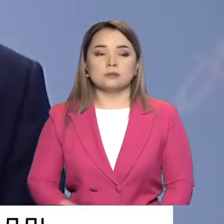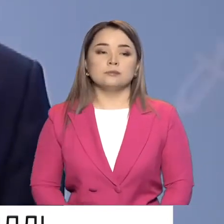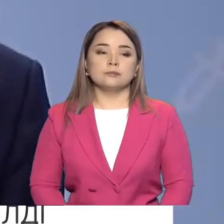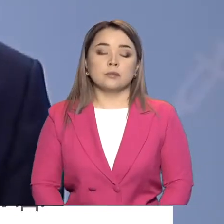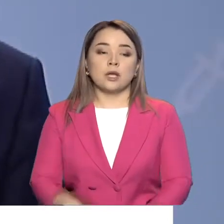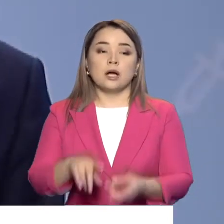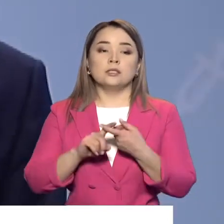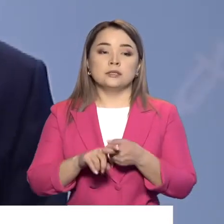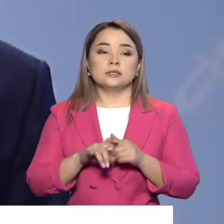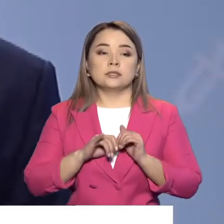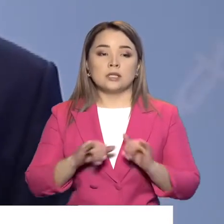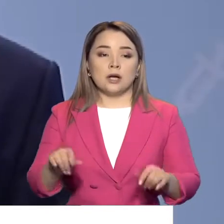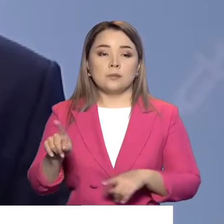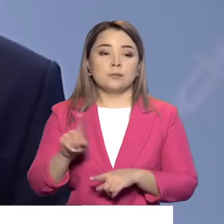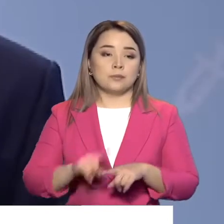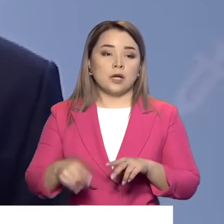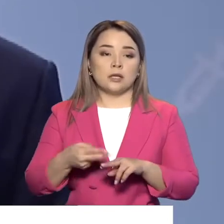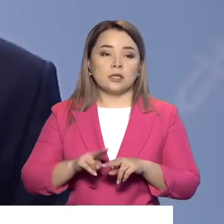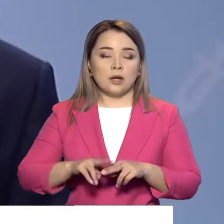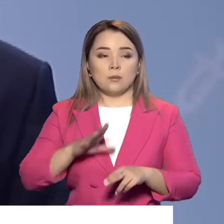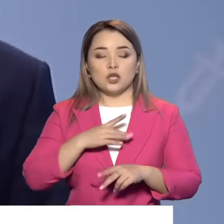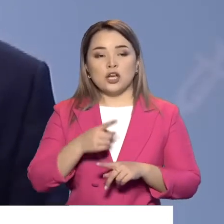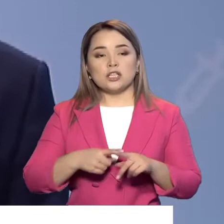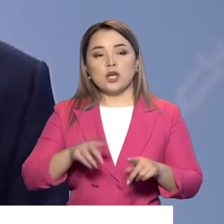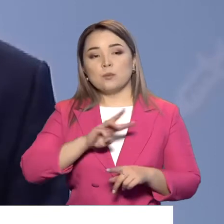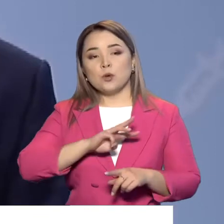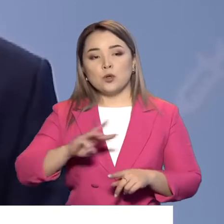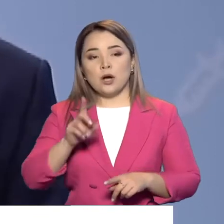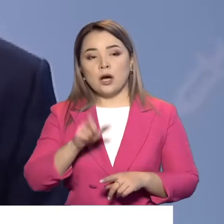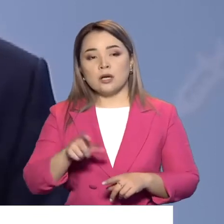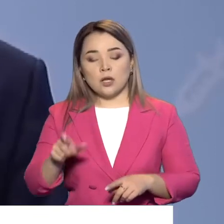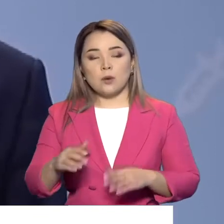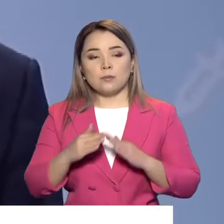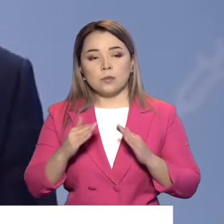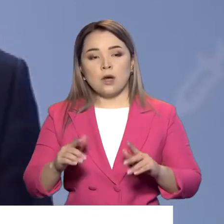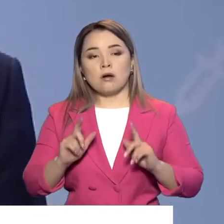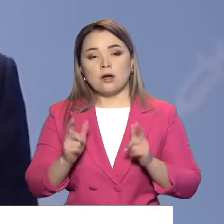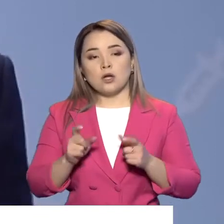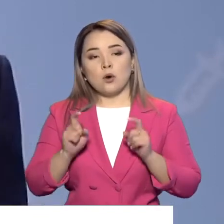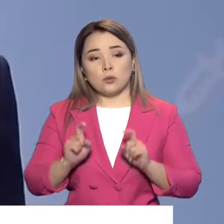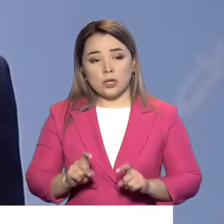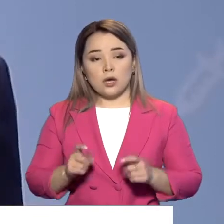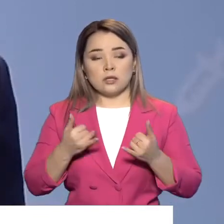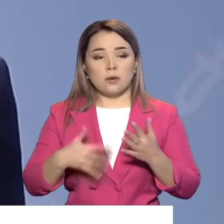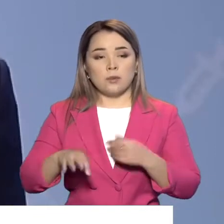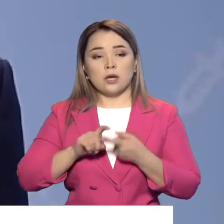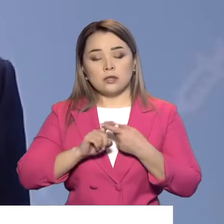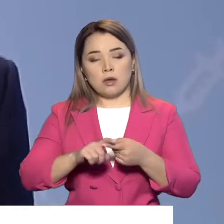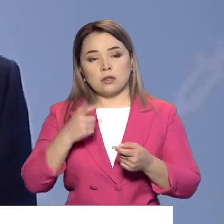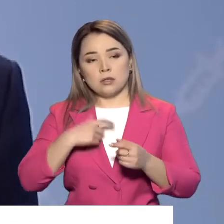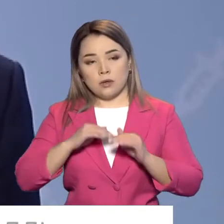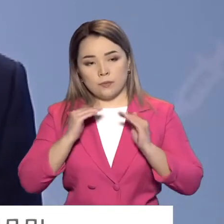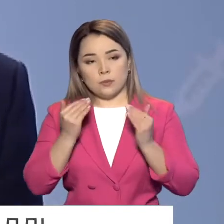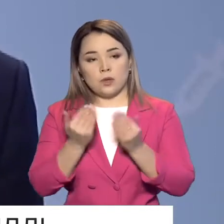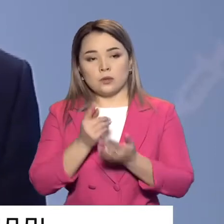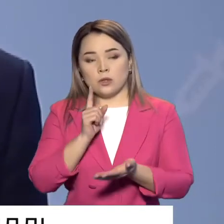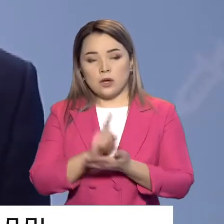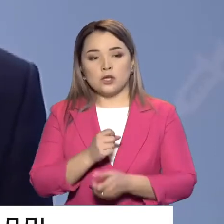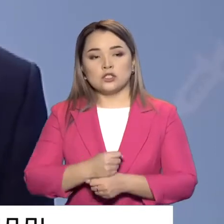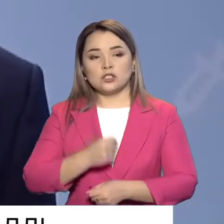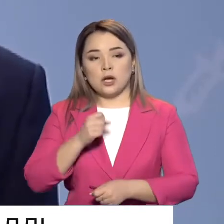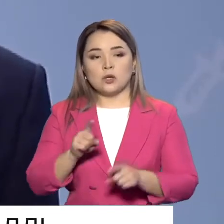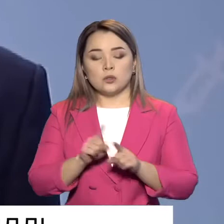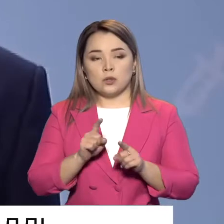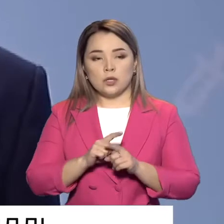Үндеттің тез таралған сонша қазыл елді жарты миллион адам карантинде отыр. Үш жұқтырсаңыз жеткін оқшалау нөміндет, бірақ қатан шекте өлер